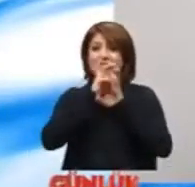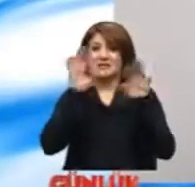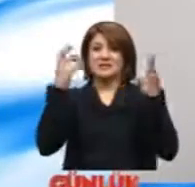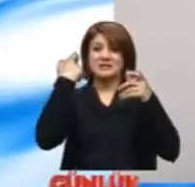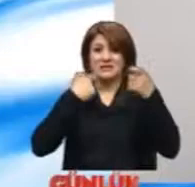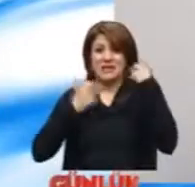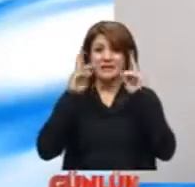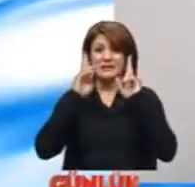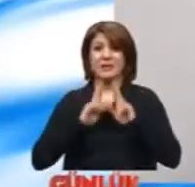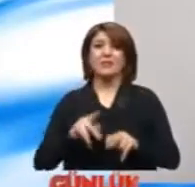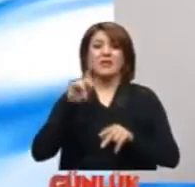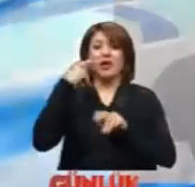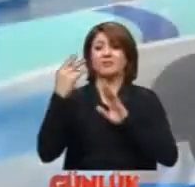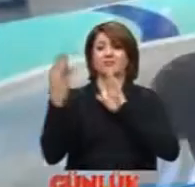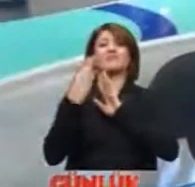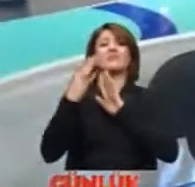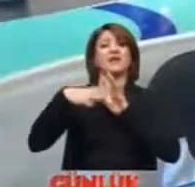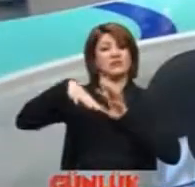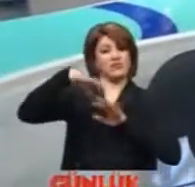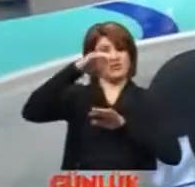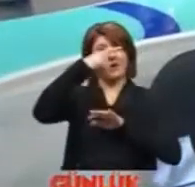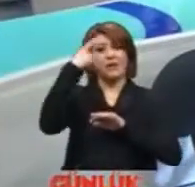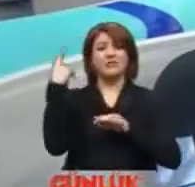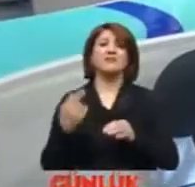olduğu sonucuna vardı.